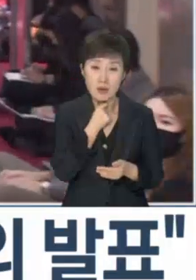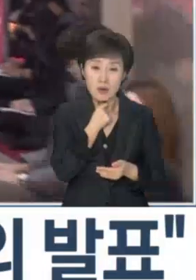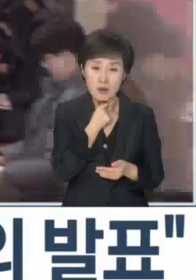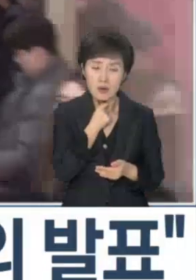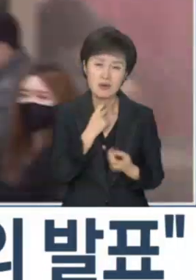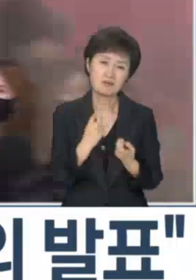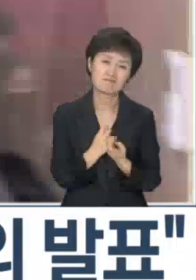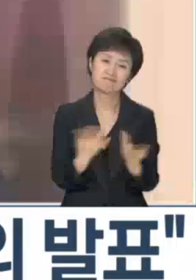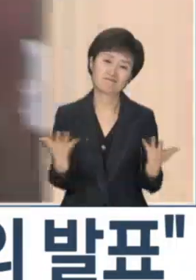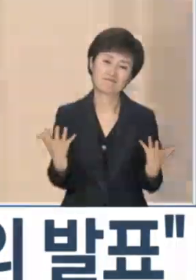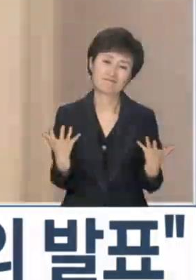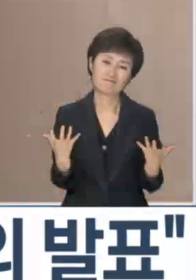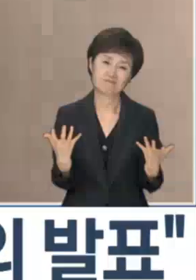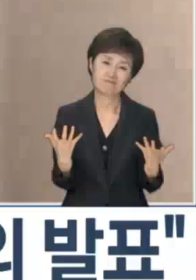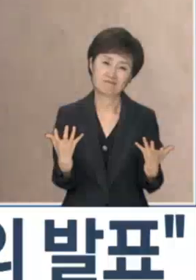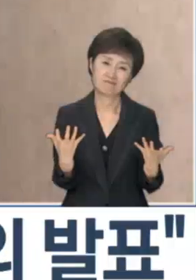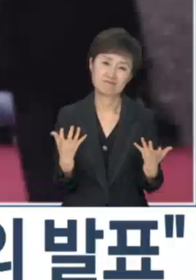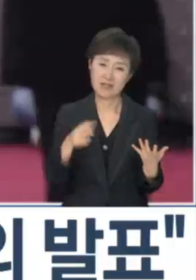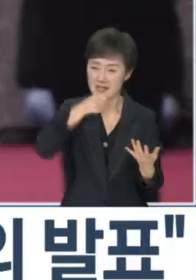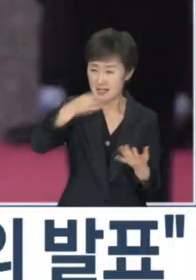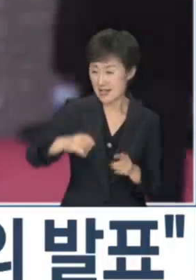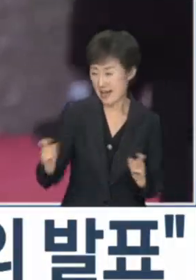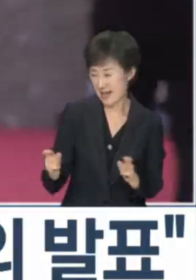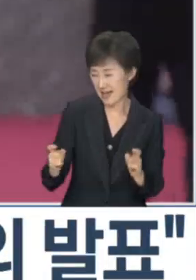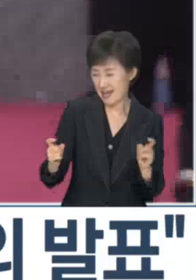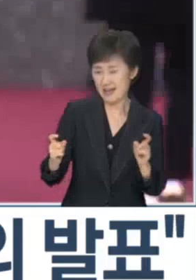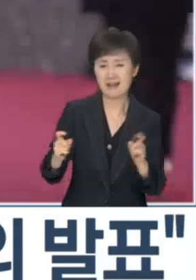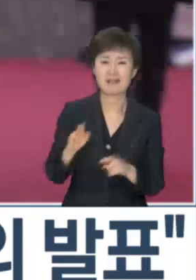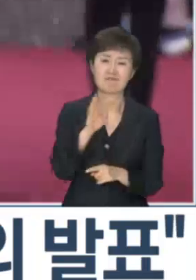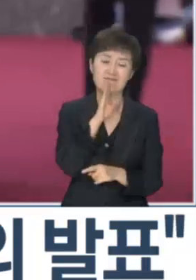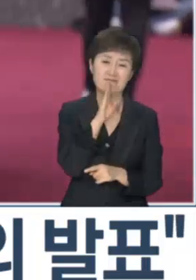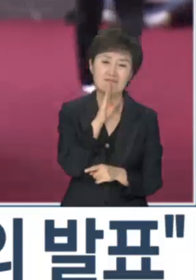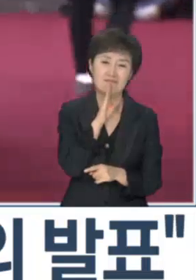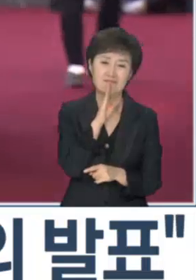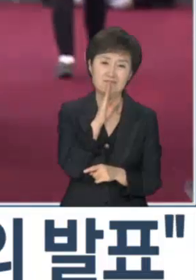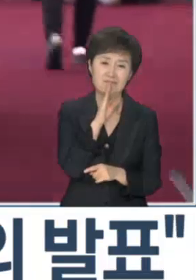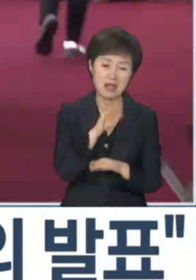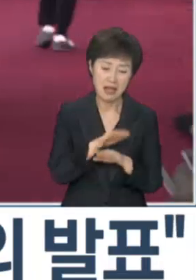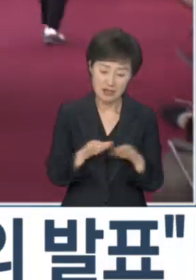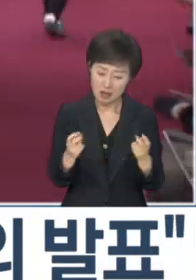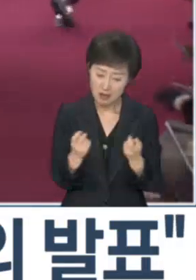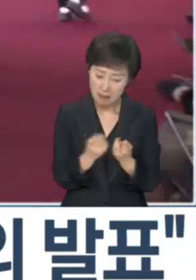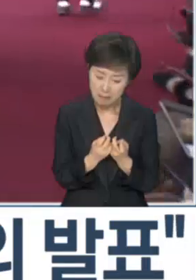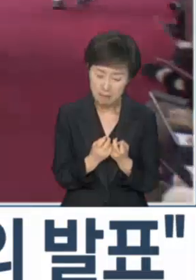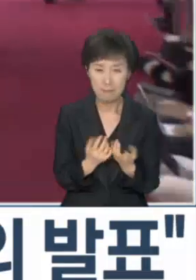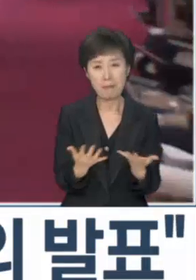올해 목숨을 거는 겁니다. 예. 그렇기 때문에 이거에 대한 해결 방법은 없다.